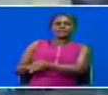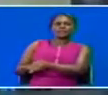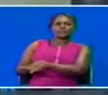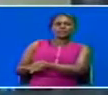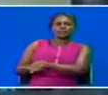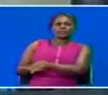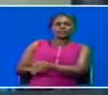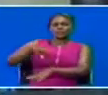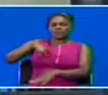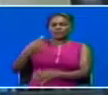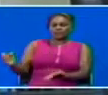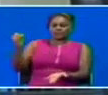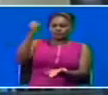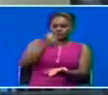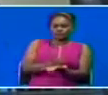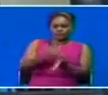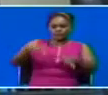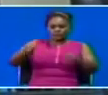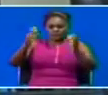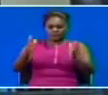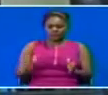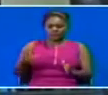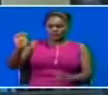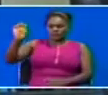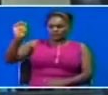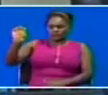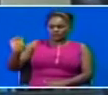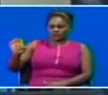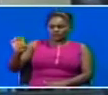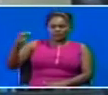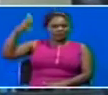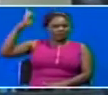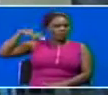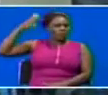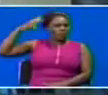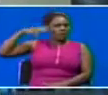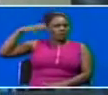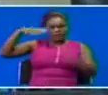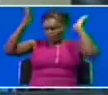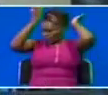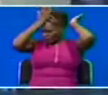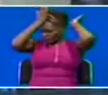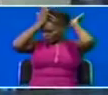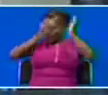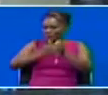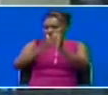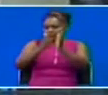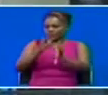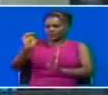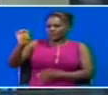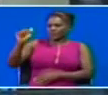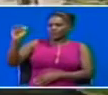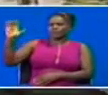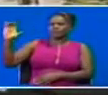Having been appointed the chairperson, the ethics. Eliud Wabukala aapishwa kuongoza tume ya kupambana na